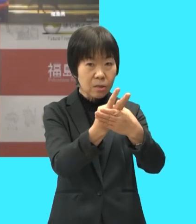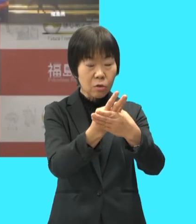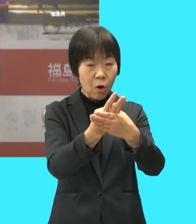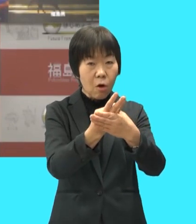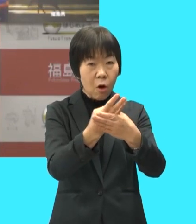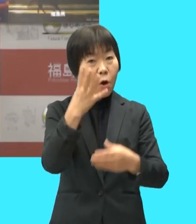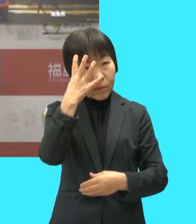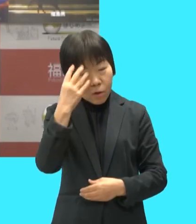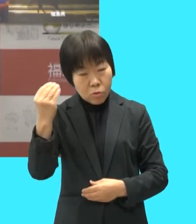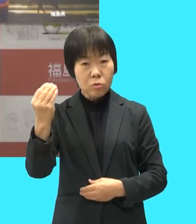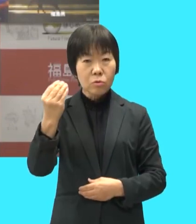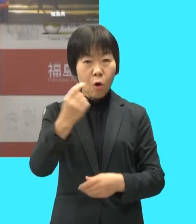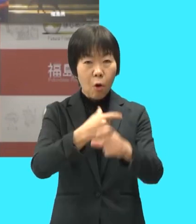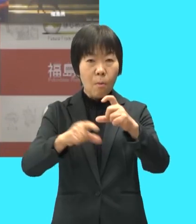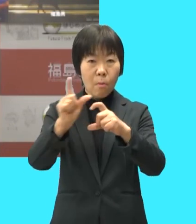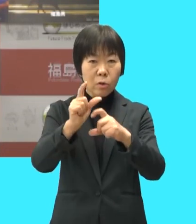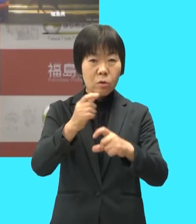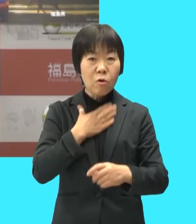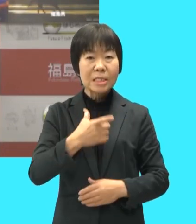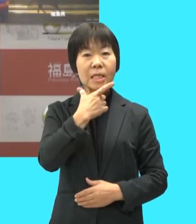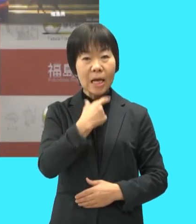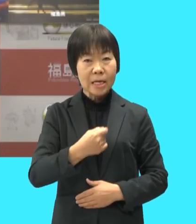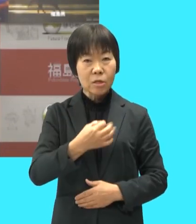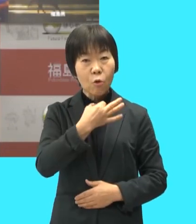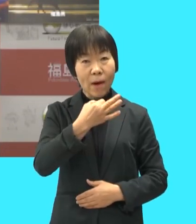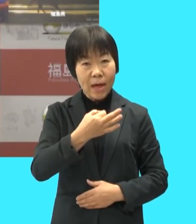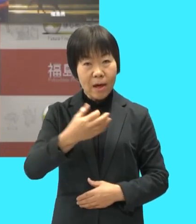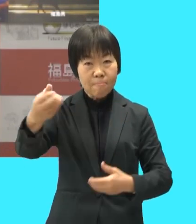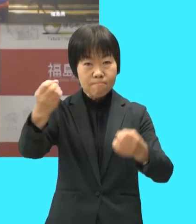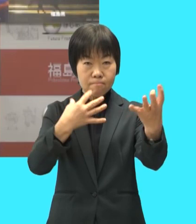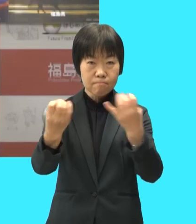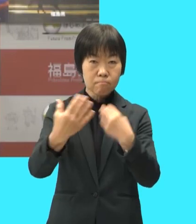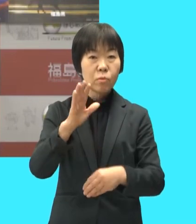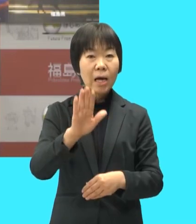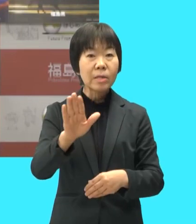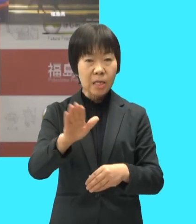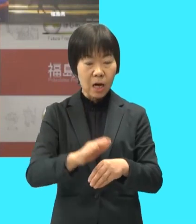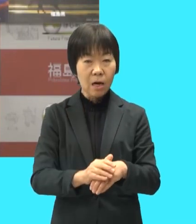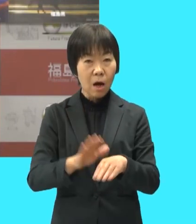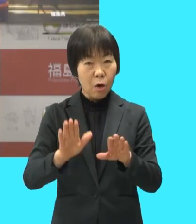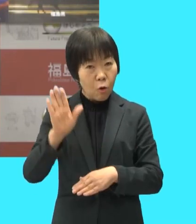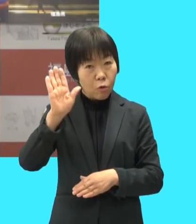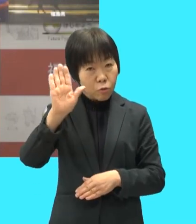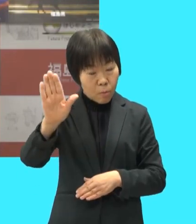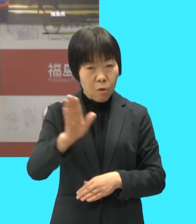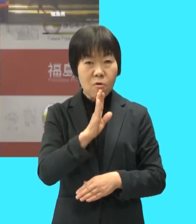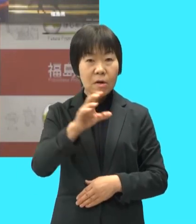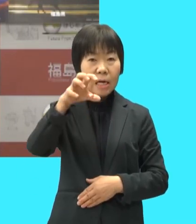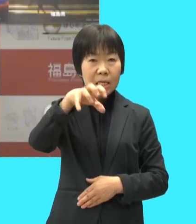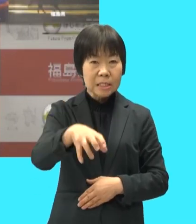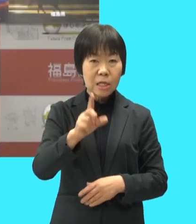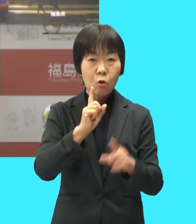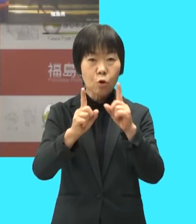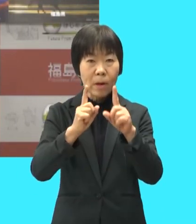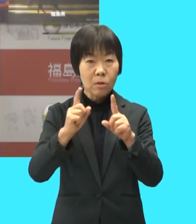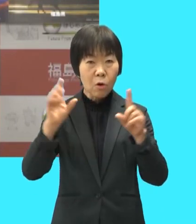をもっと知りたいなどの言葉をいただきました。今後とも現地の言葉での情報